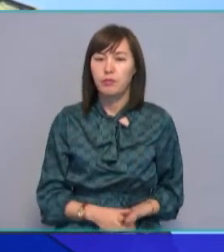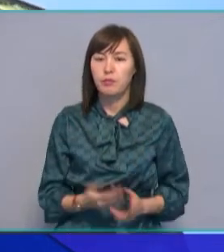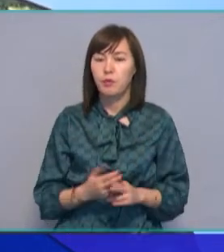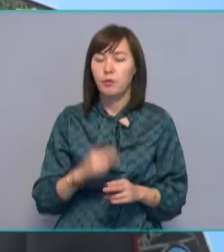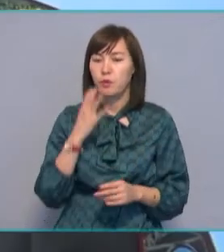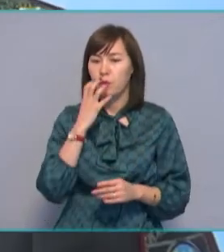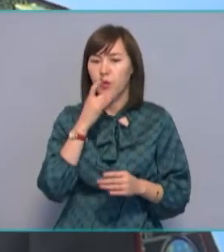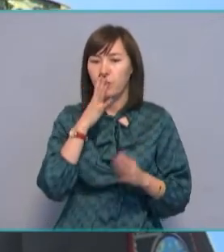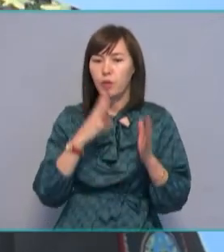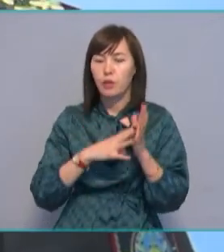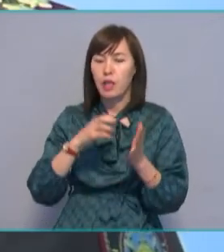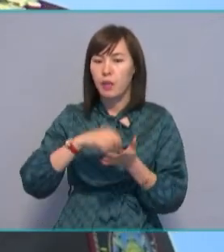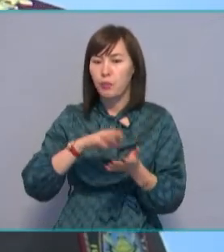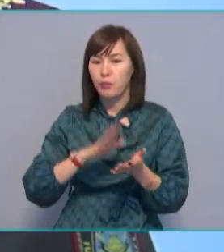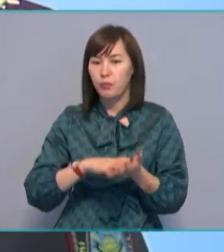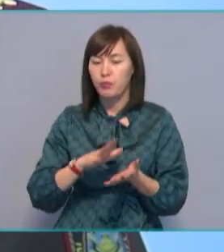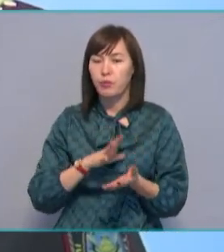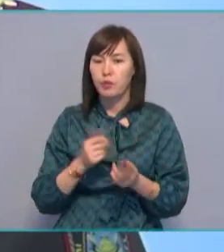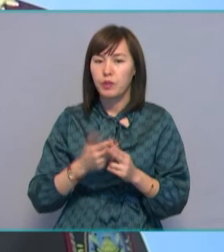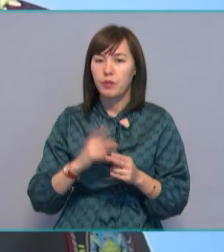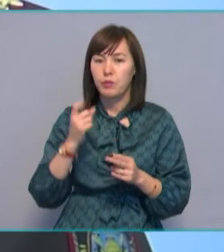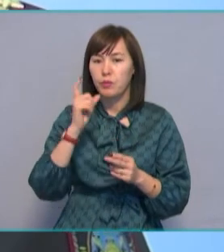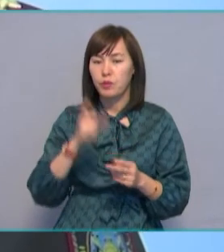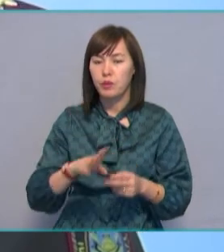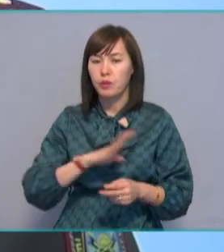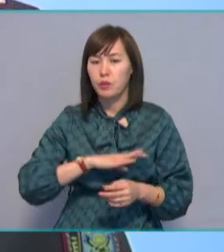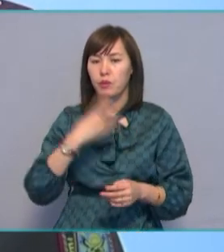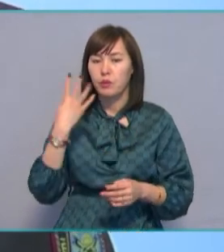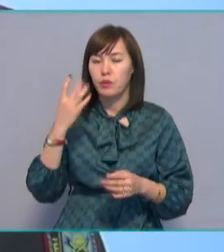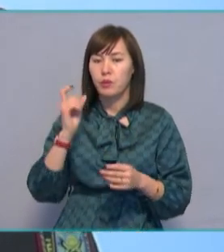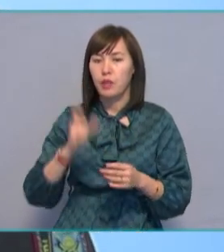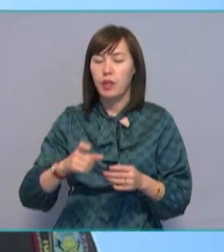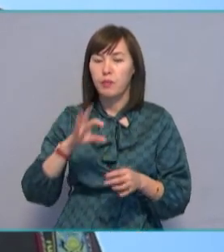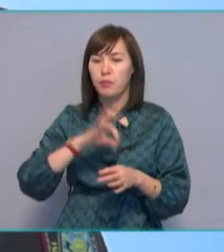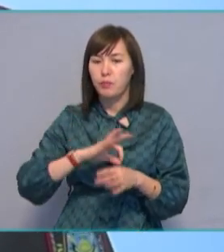жылыту маусымынан бері қарай 9 оқиғасы орын алды, 11 адам қайтыс болды, 4 адам зардап шекті.